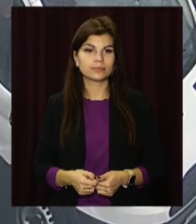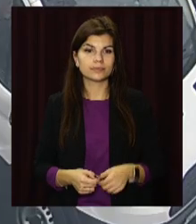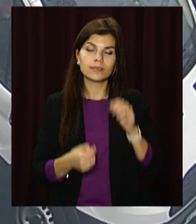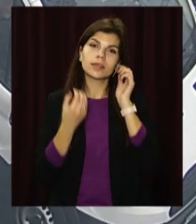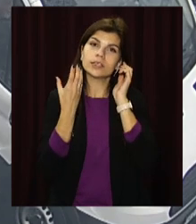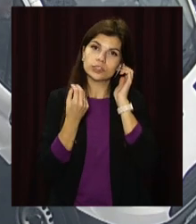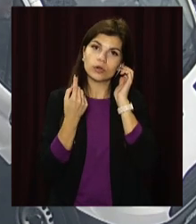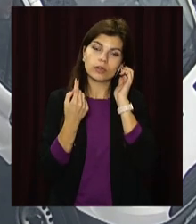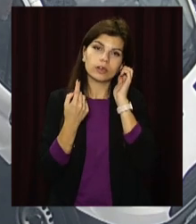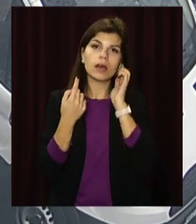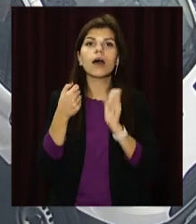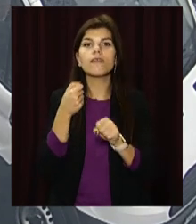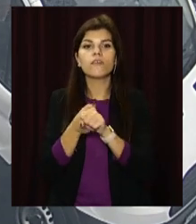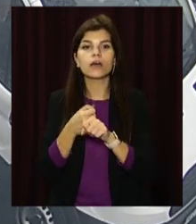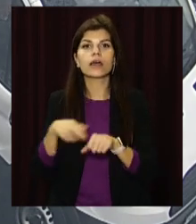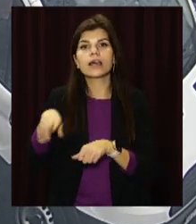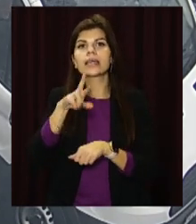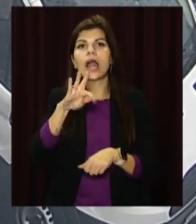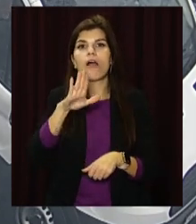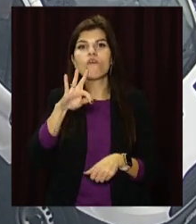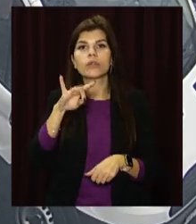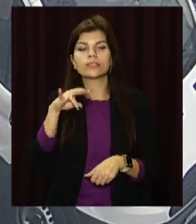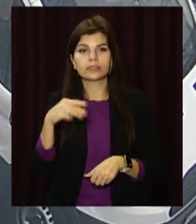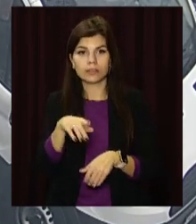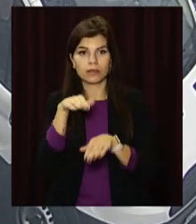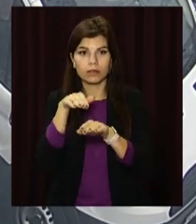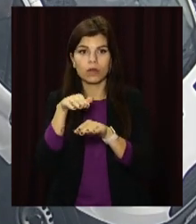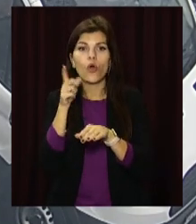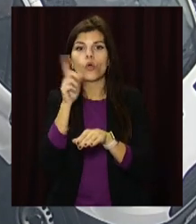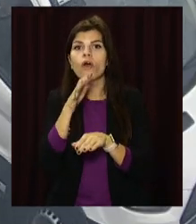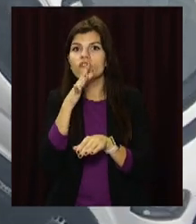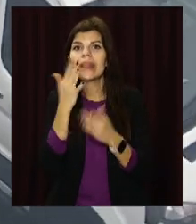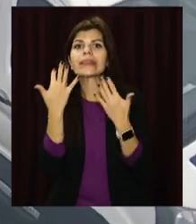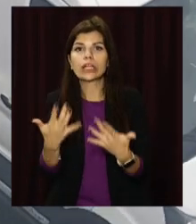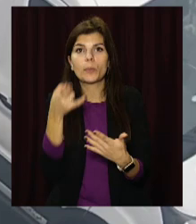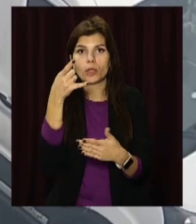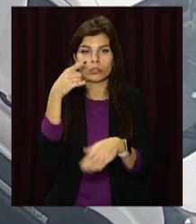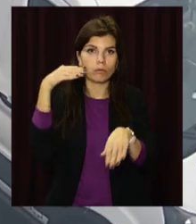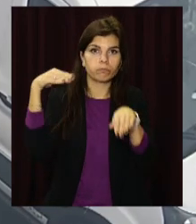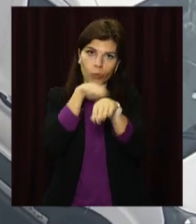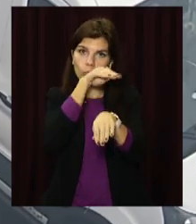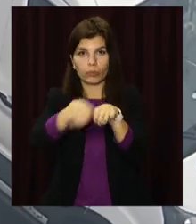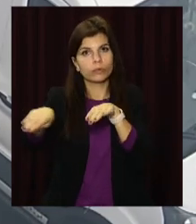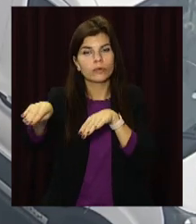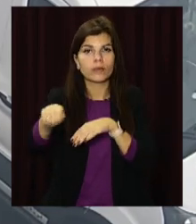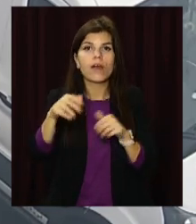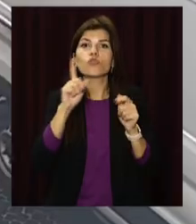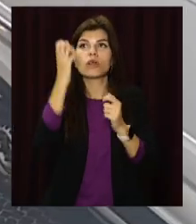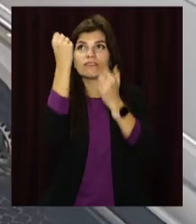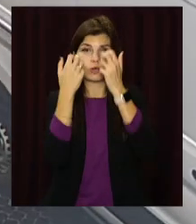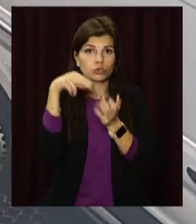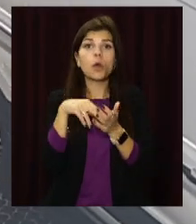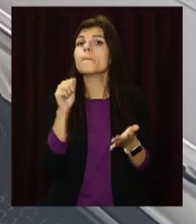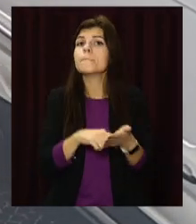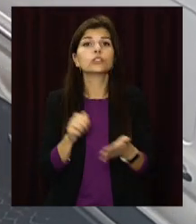Ще одна аварія сталася на проспекті Яворницького. «Ланос» врізався одночасно у кілька машин, що стояли попереду на світлофорі. Що